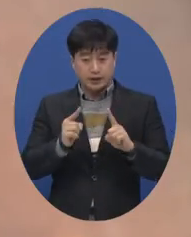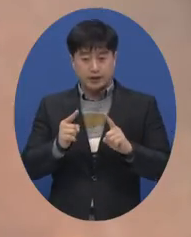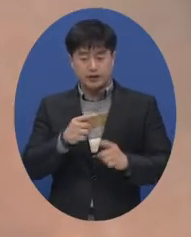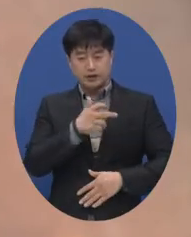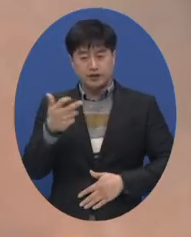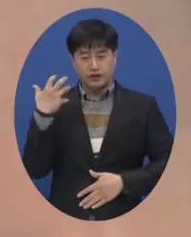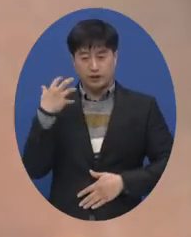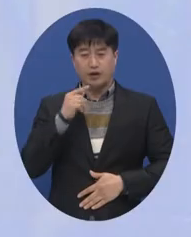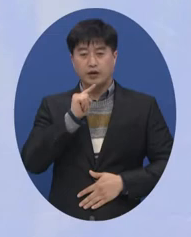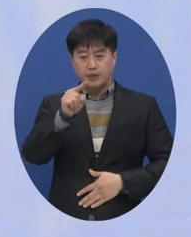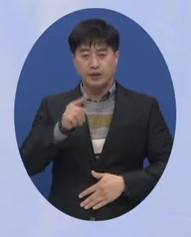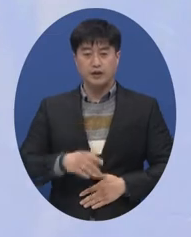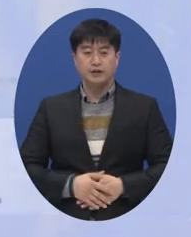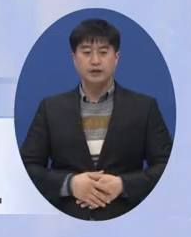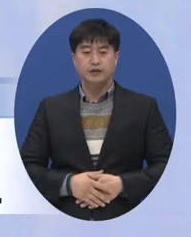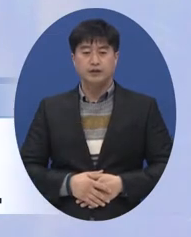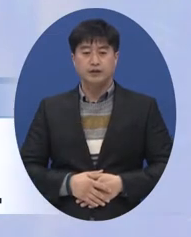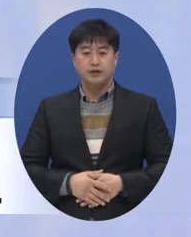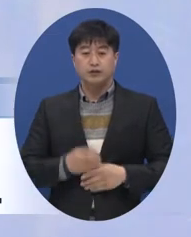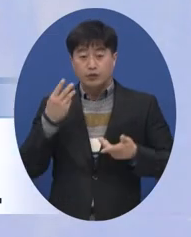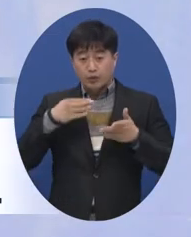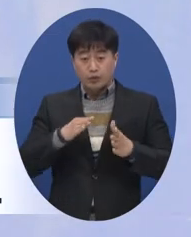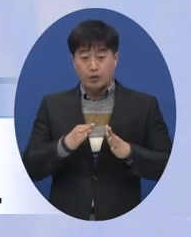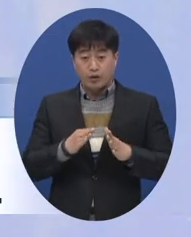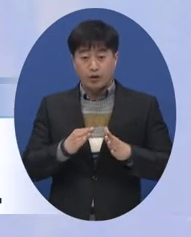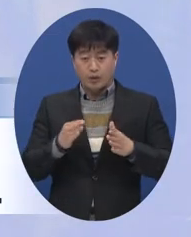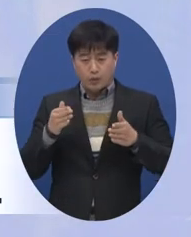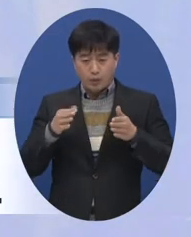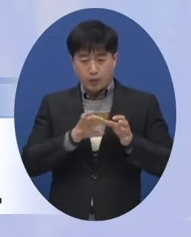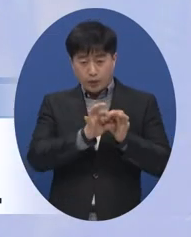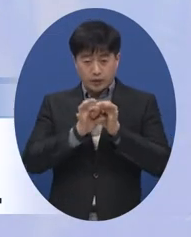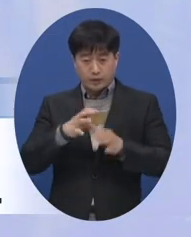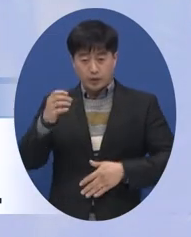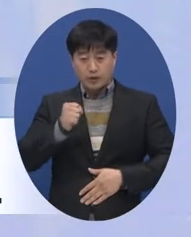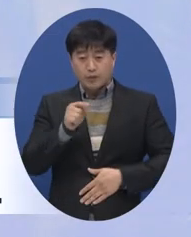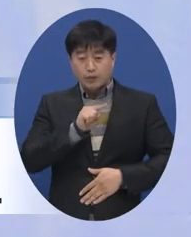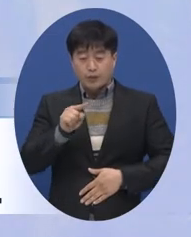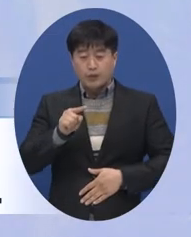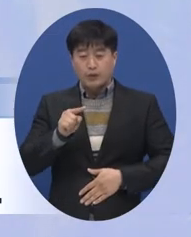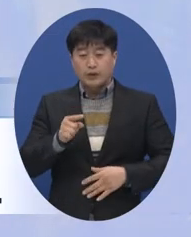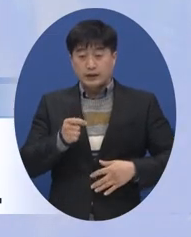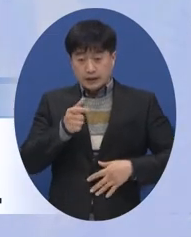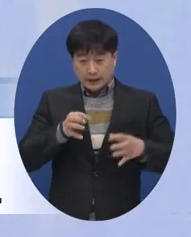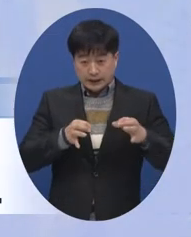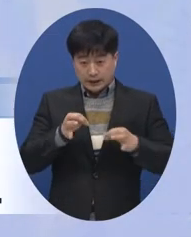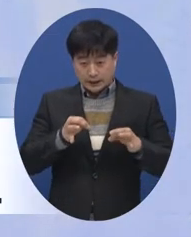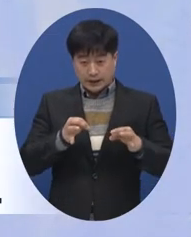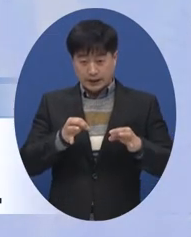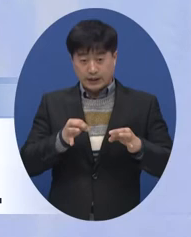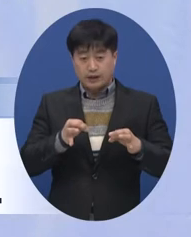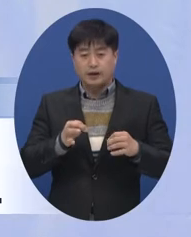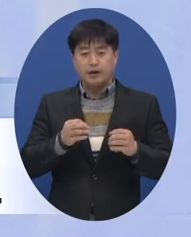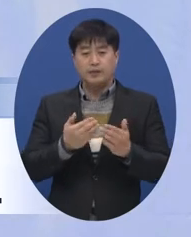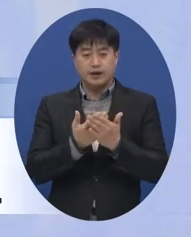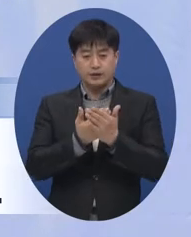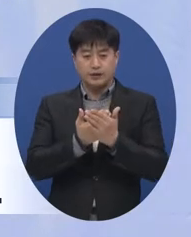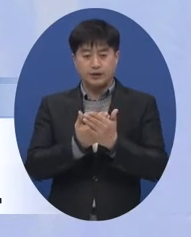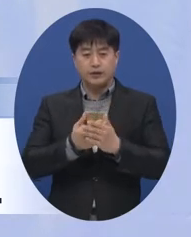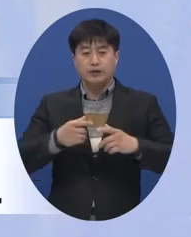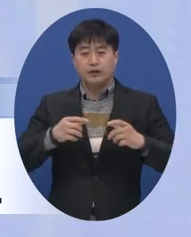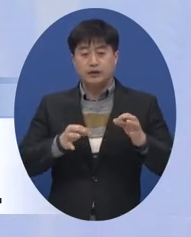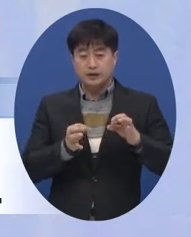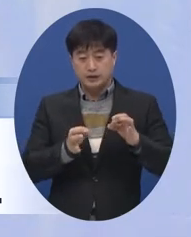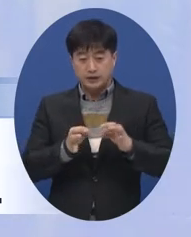것이라고 말했습니다. 우리 경기도가 각별히 관심 갖고 있는 것이 자영업자들 또 골목 상권들의